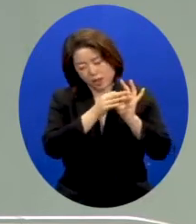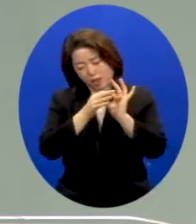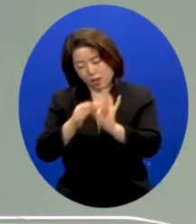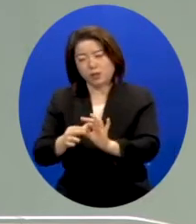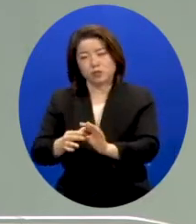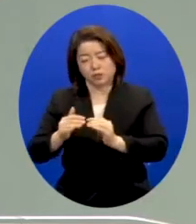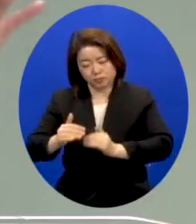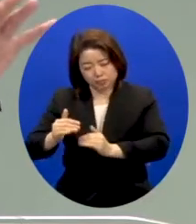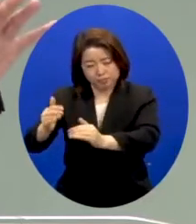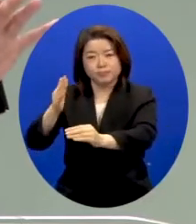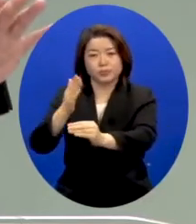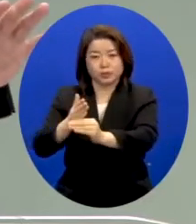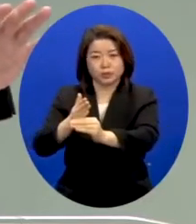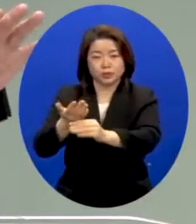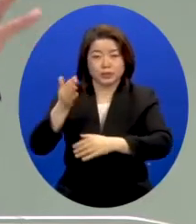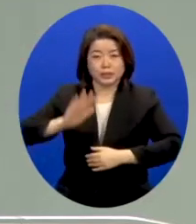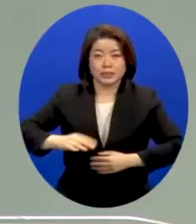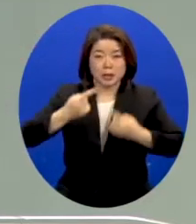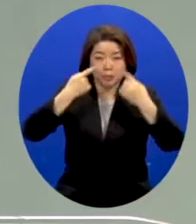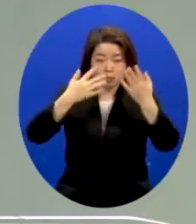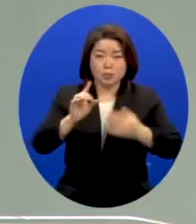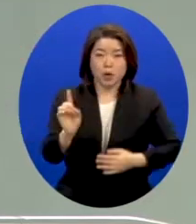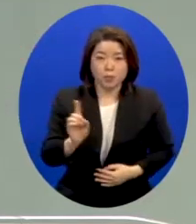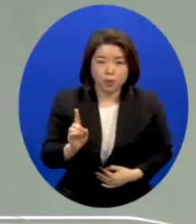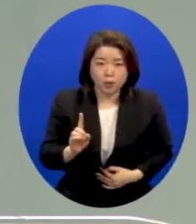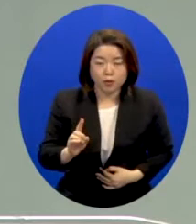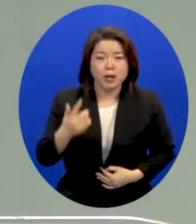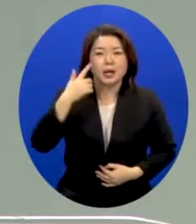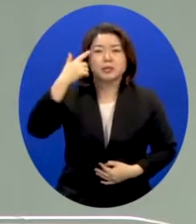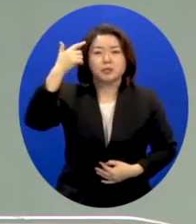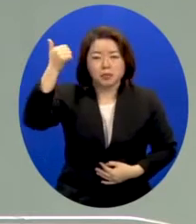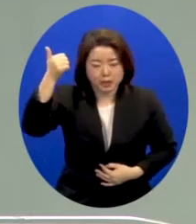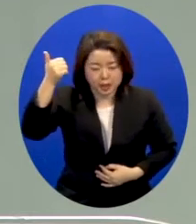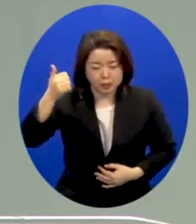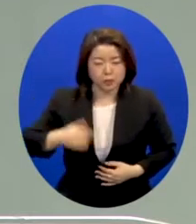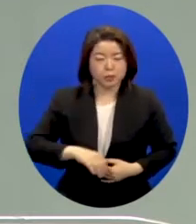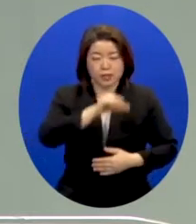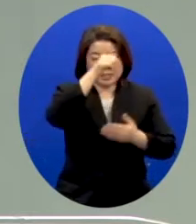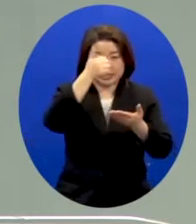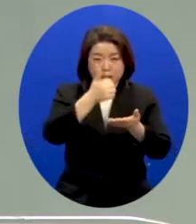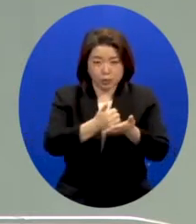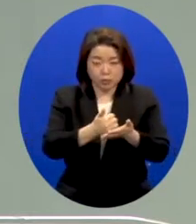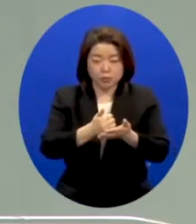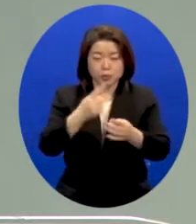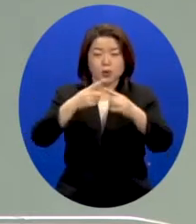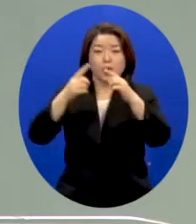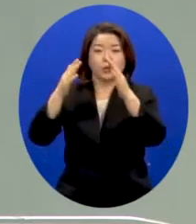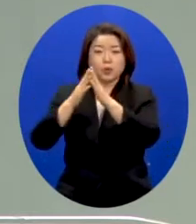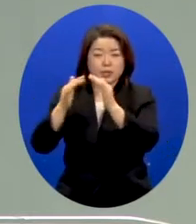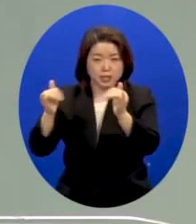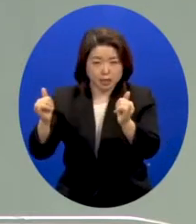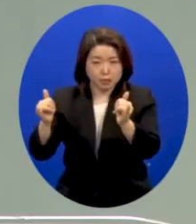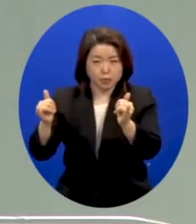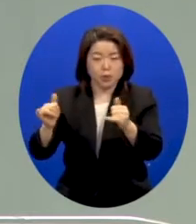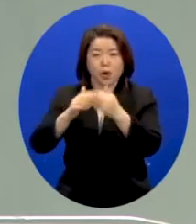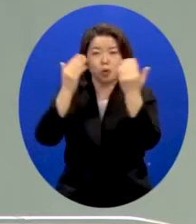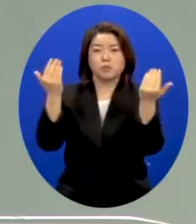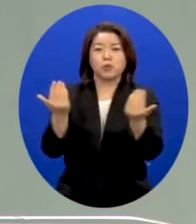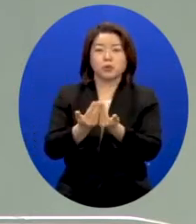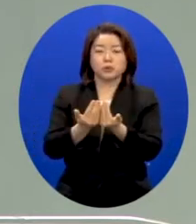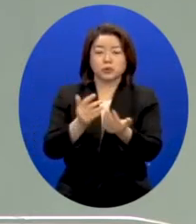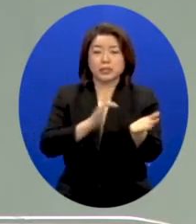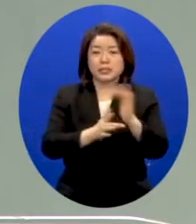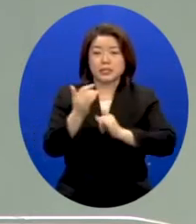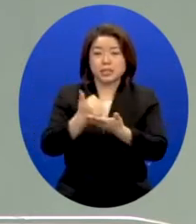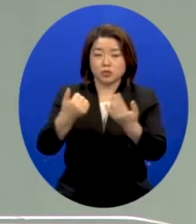있습니다 그러나 분명한 것은 목사도 장로도 교인들도 예수님께서 정말 함께 계시는 것이